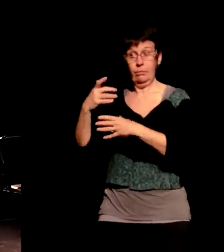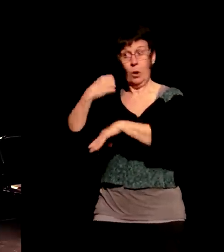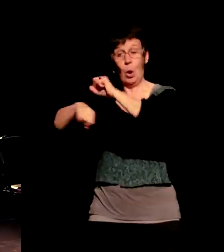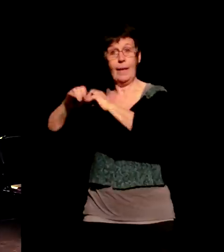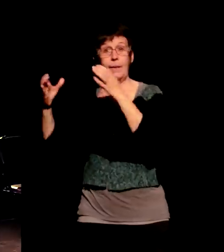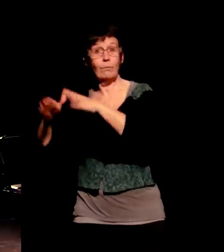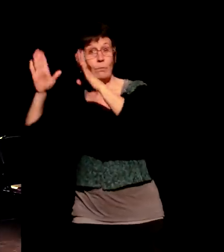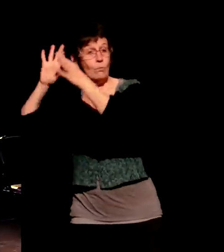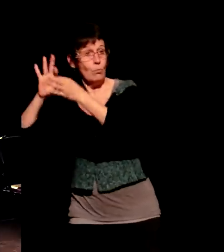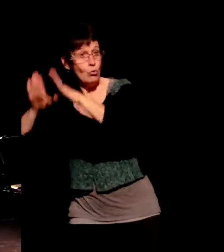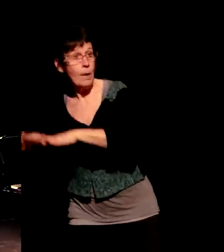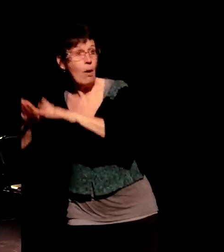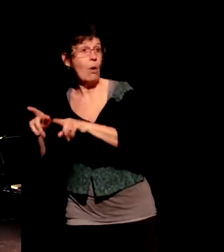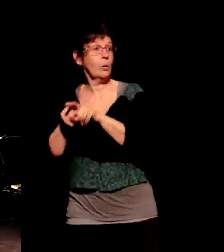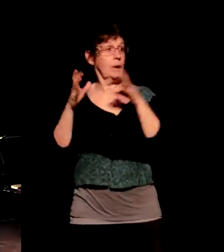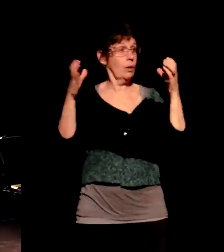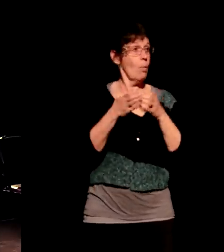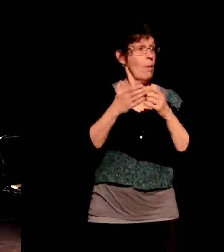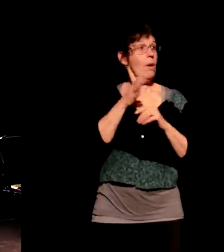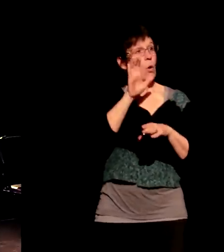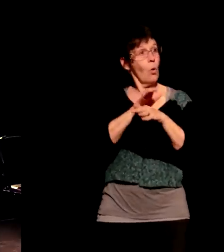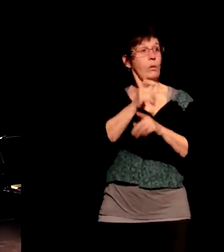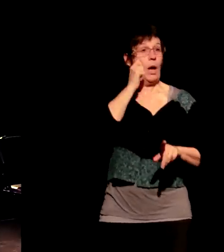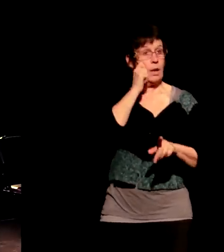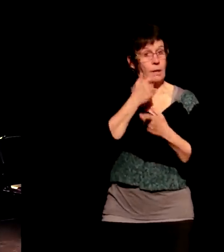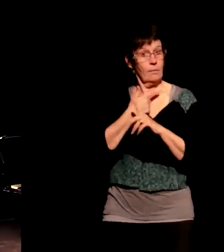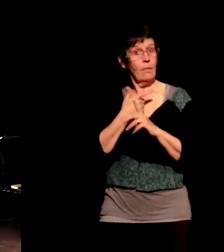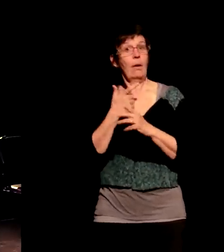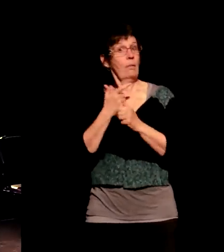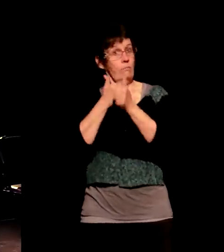organisations musulmanes et des organisations antiracistes. Et